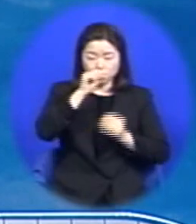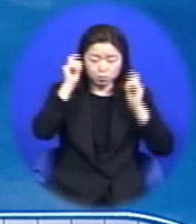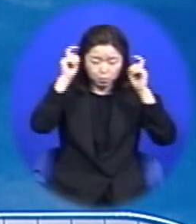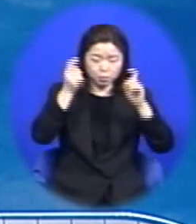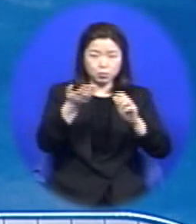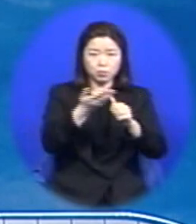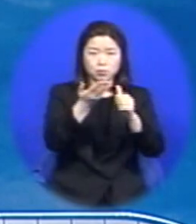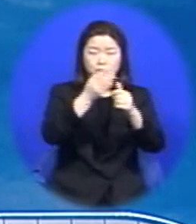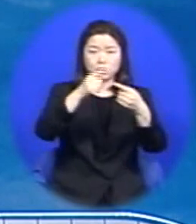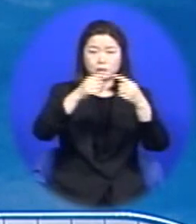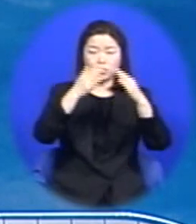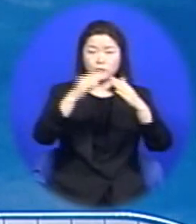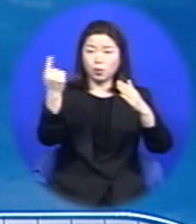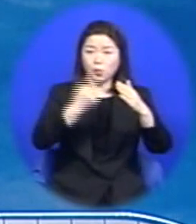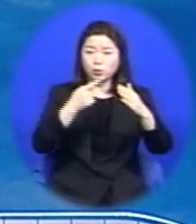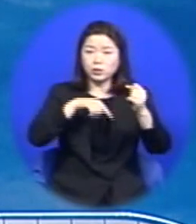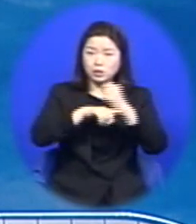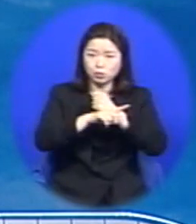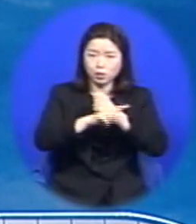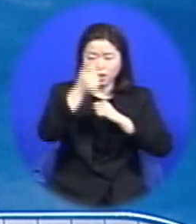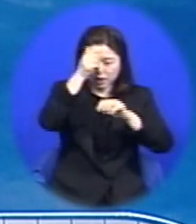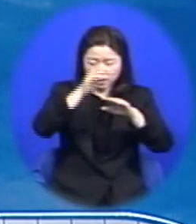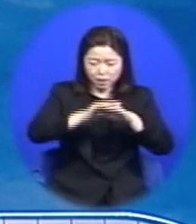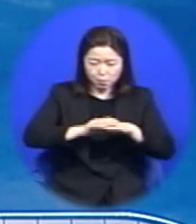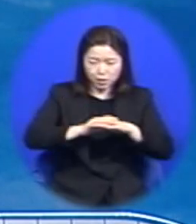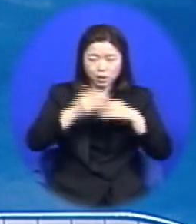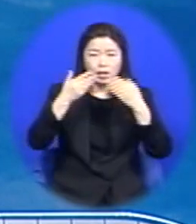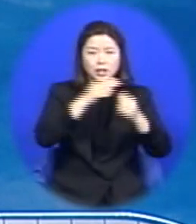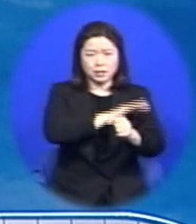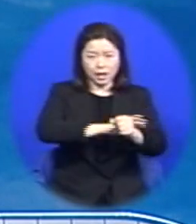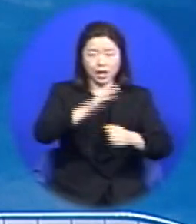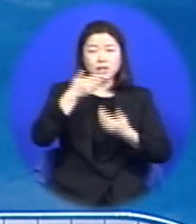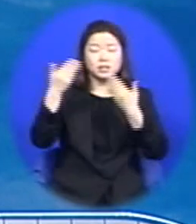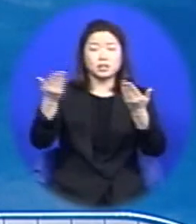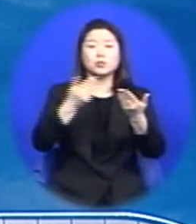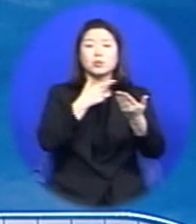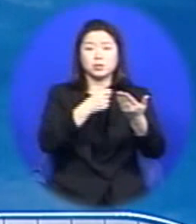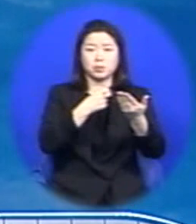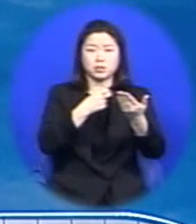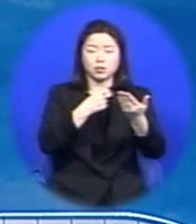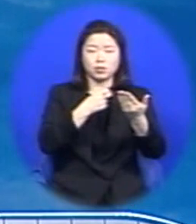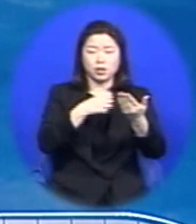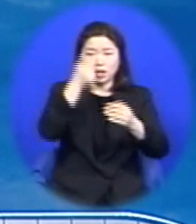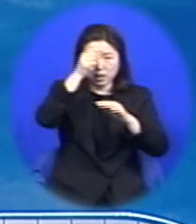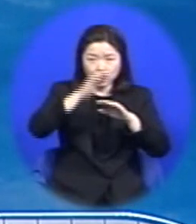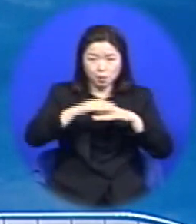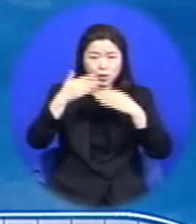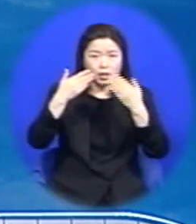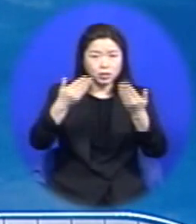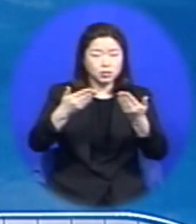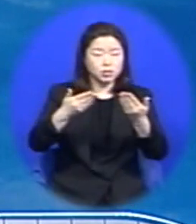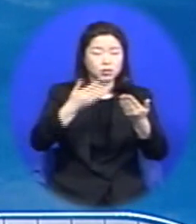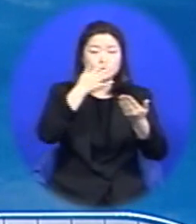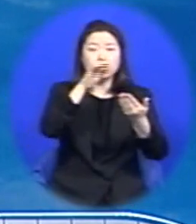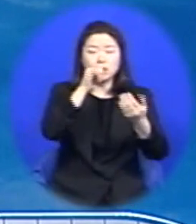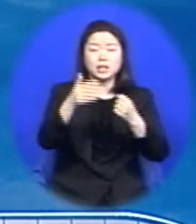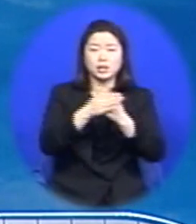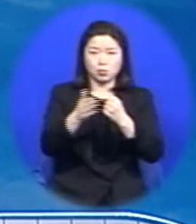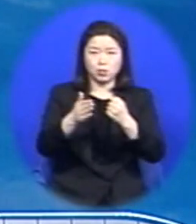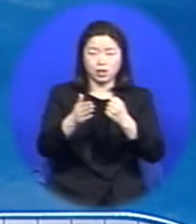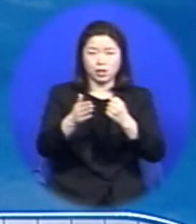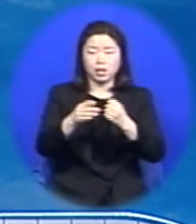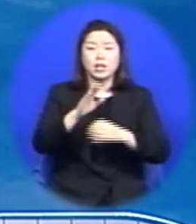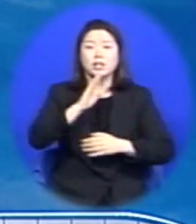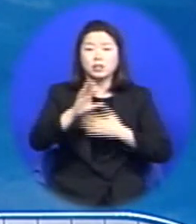선한목자교회에 오시는 이유가 예배 제대로 드리고 싶어서 예배 제대로 드릴 수 있기 때문에